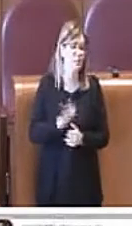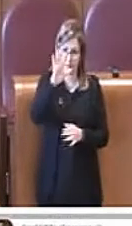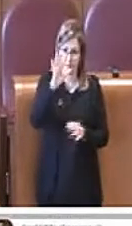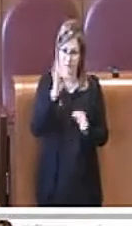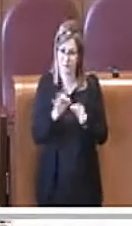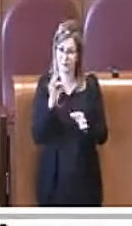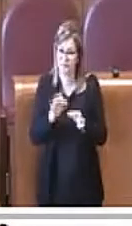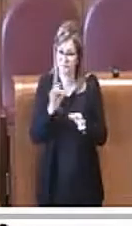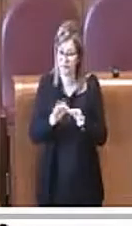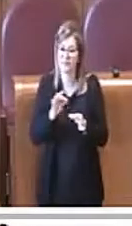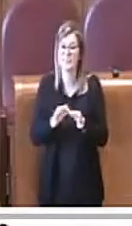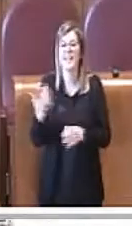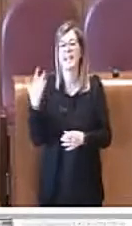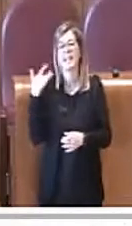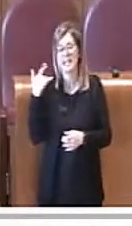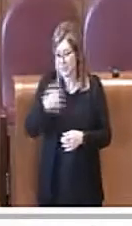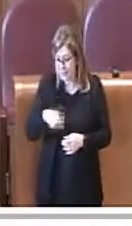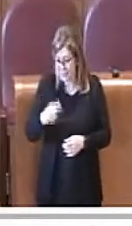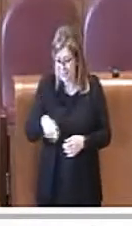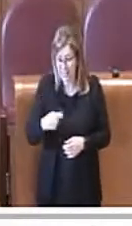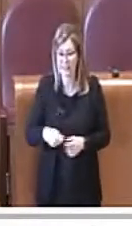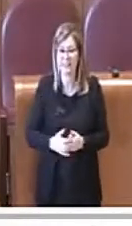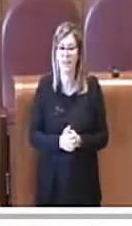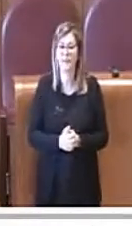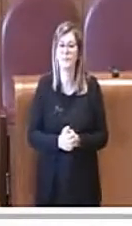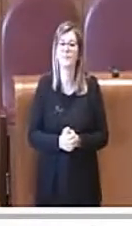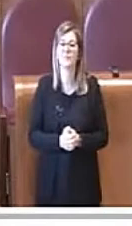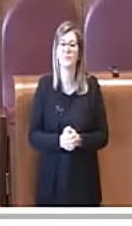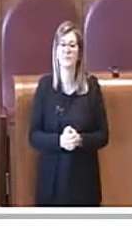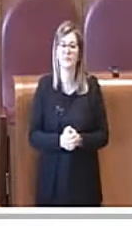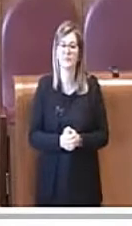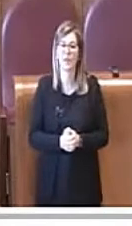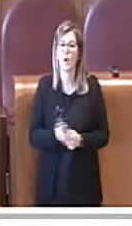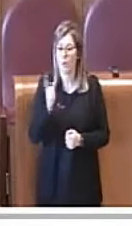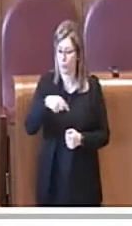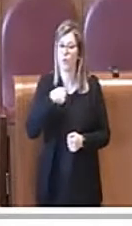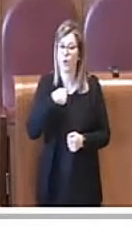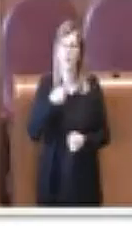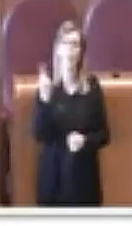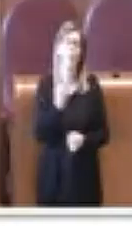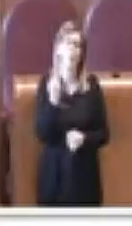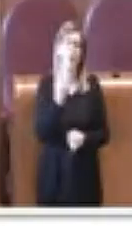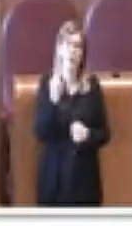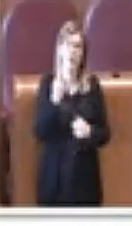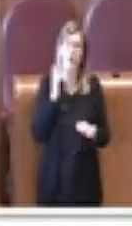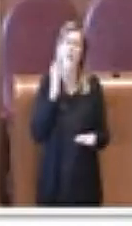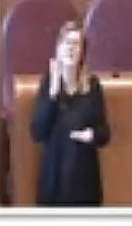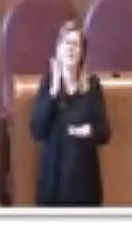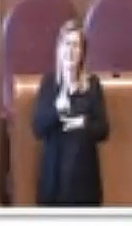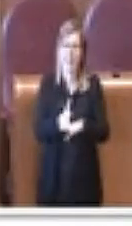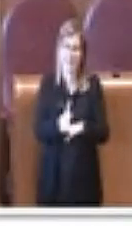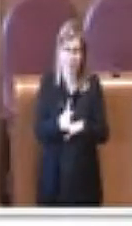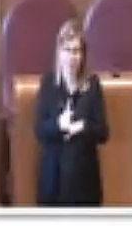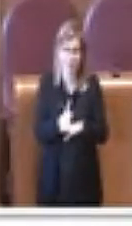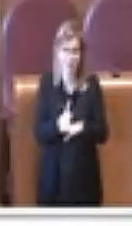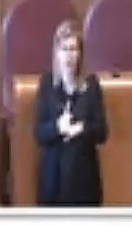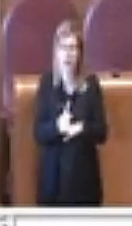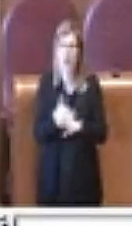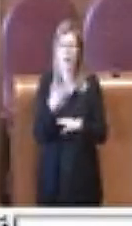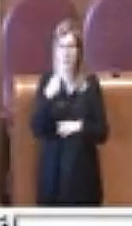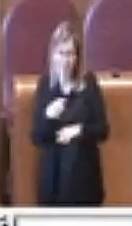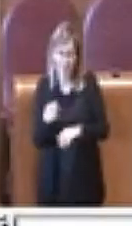Grazie Presidente, anch'io farò un unico intervento per